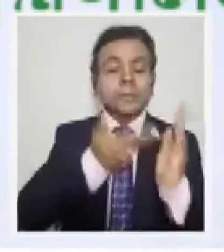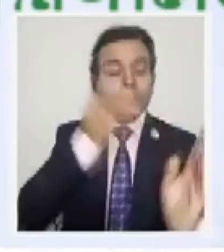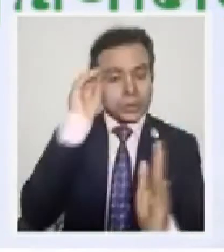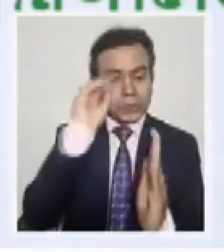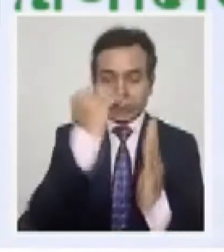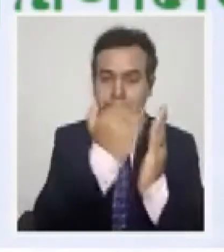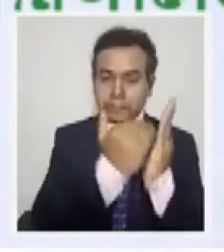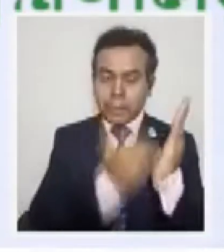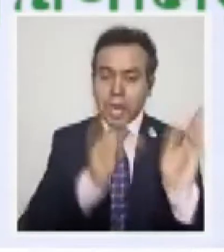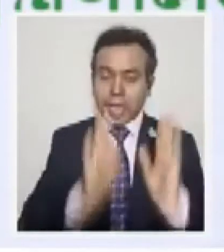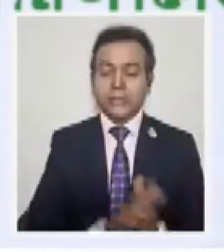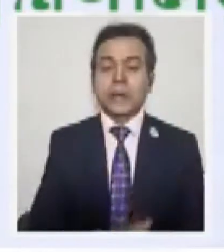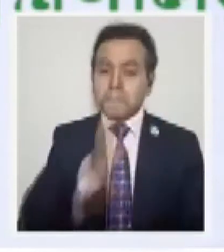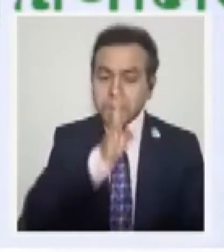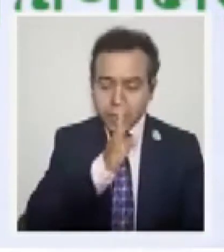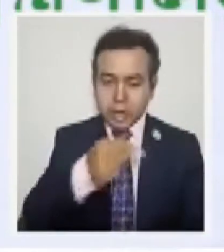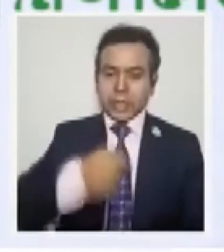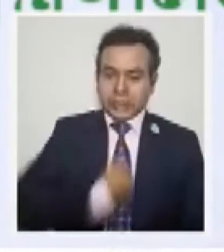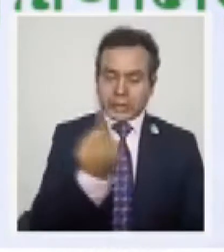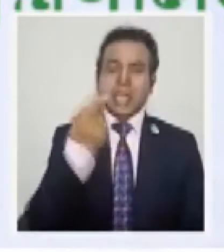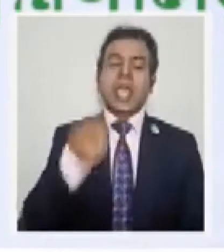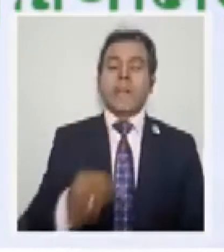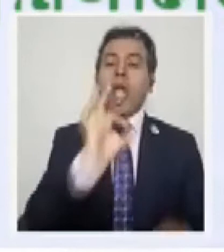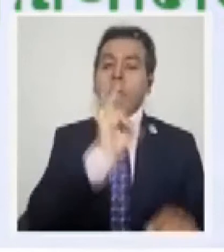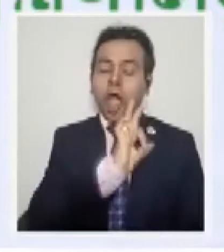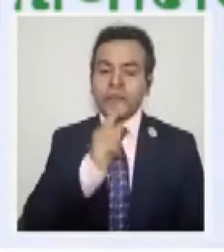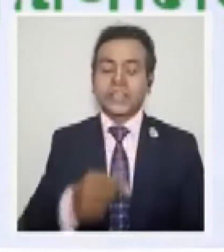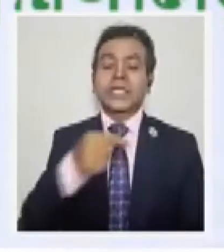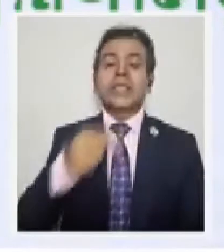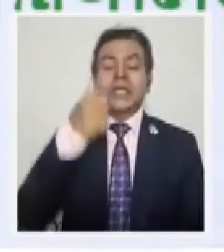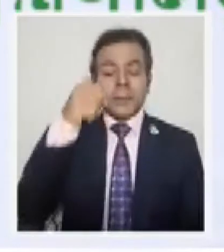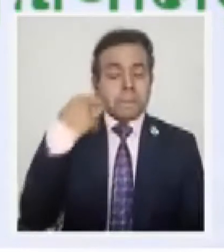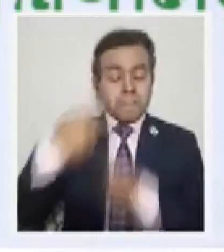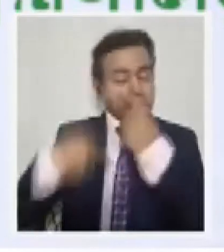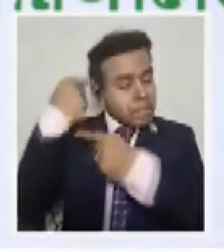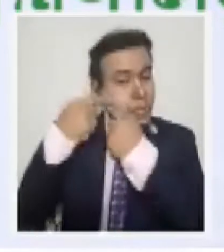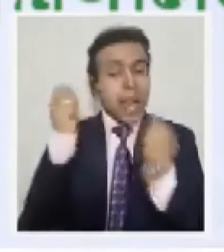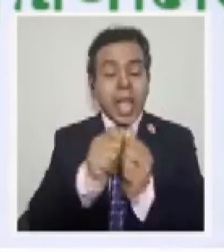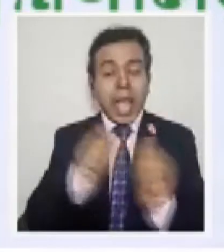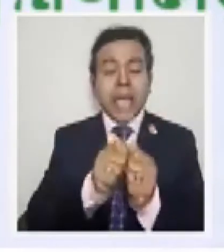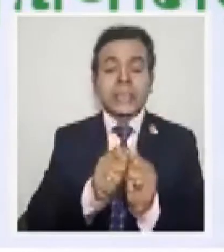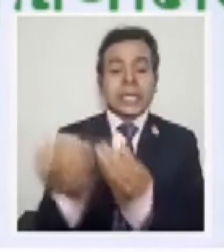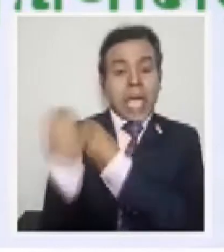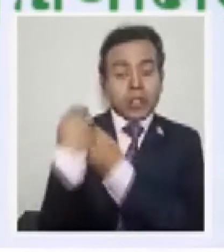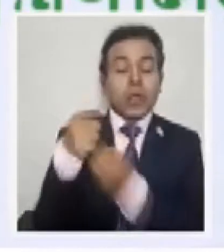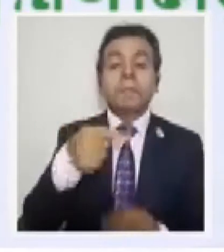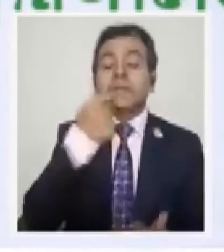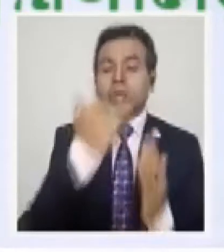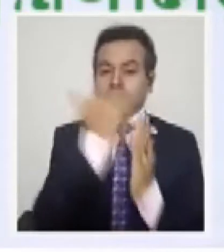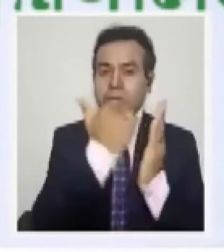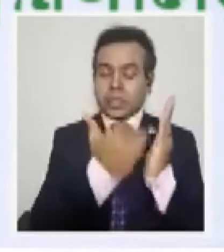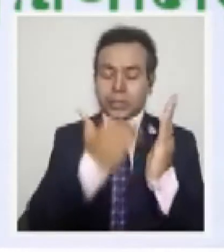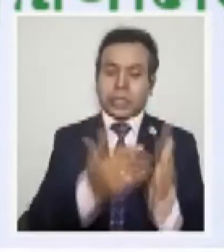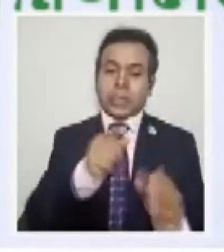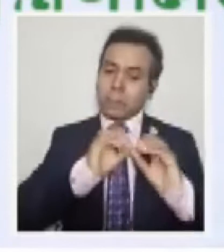করণীয় বিবৃত রয়েছে। এগুলো মেনে চলার মাধ্যমে ব্যক্তিগত ও প্রাতিষ্ঠানিক পর্যায়ে করোনা সংক্রমণ নিয়ন্ত্রণ